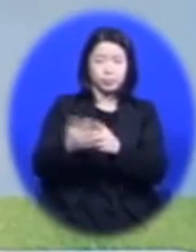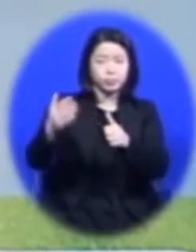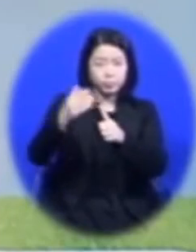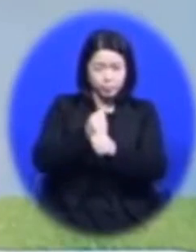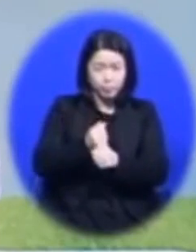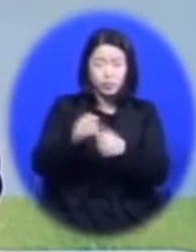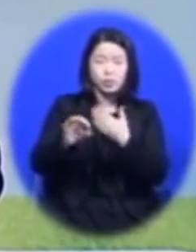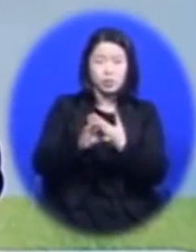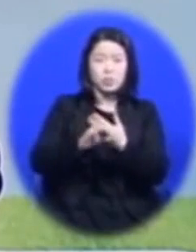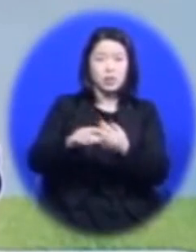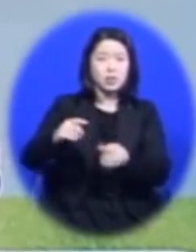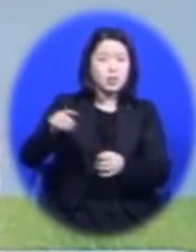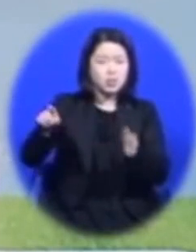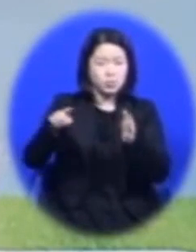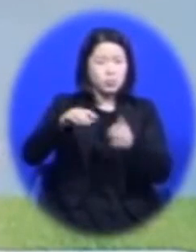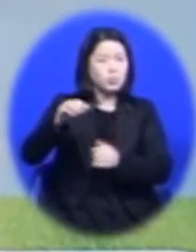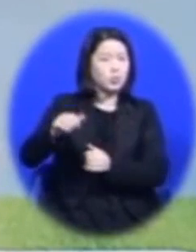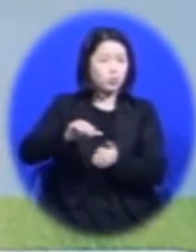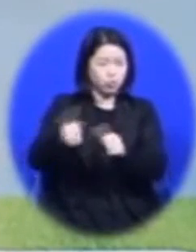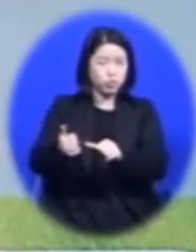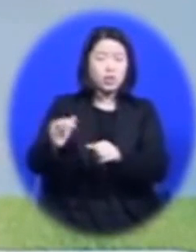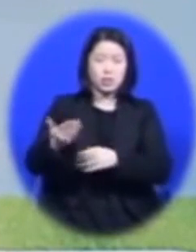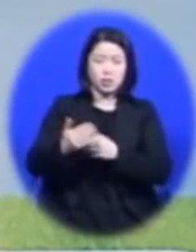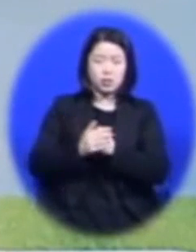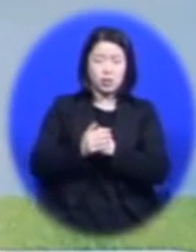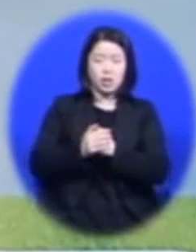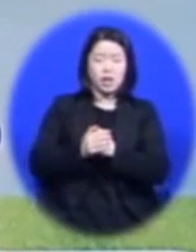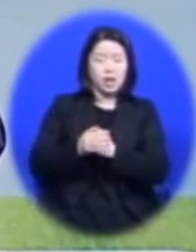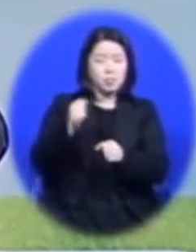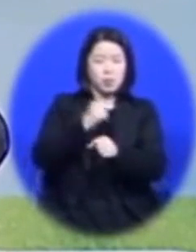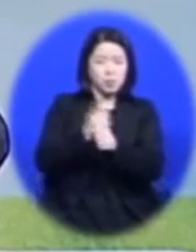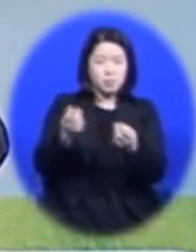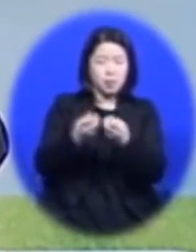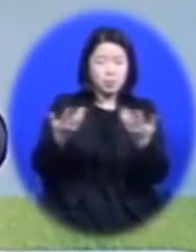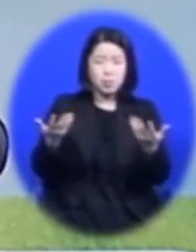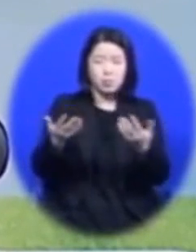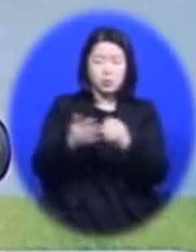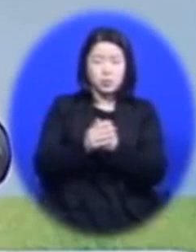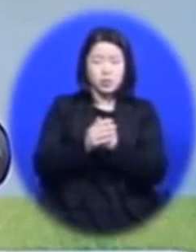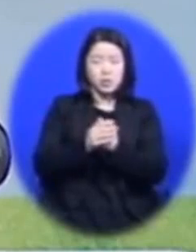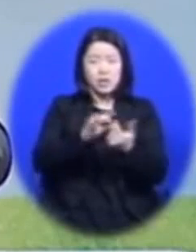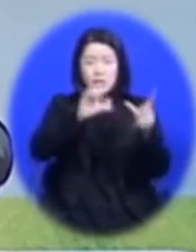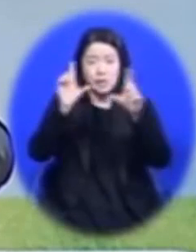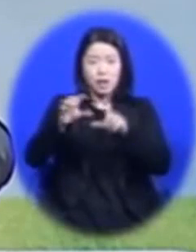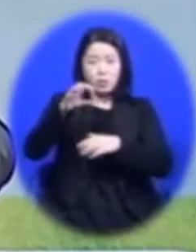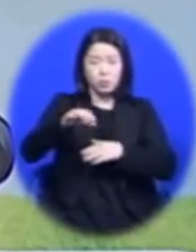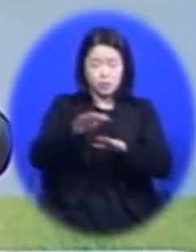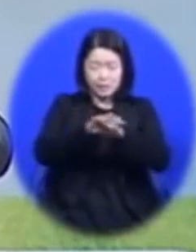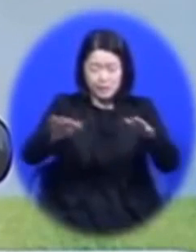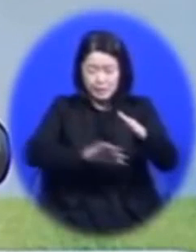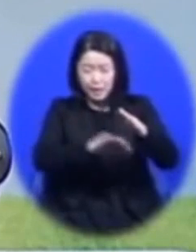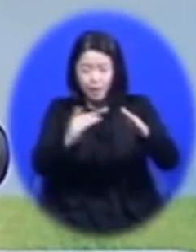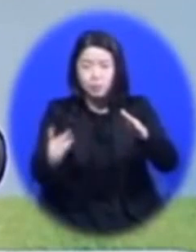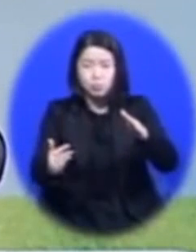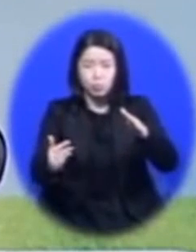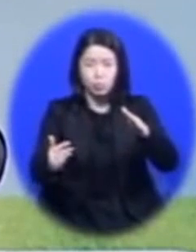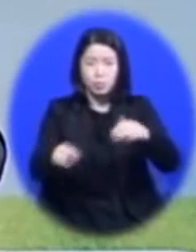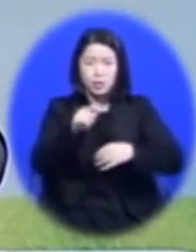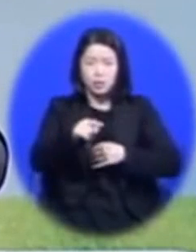붙들리면 순교해야 됩니다. 그래서 할 수 없이 피해서 살았던 곳이 지하 무덤입니다. 지하 무덤은